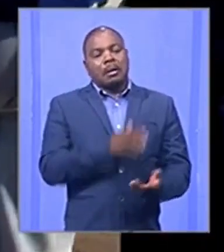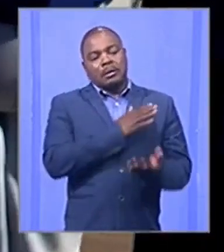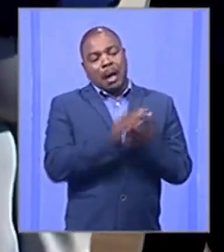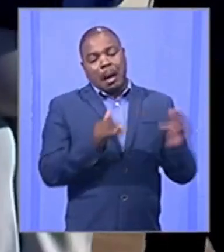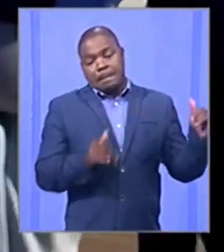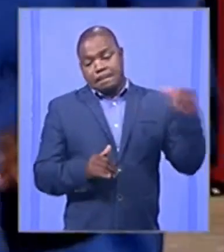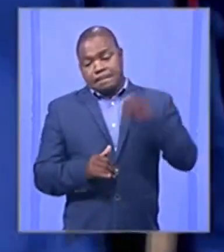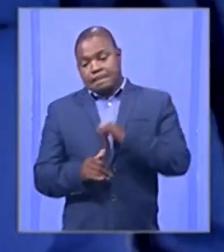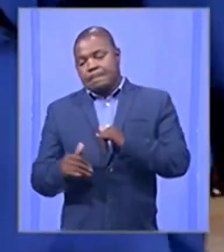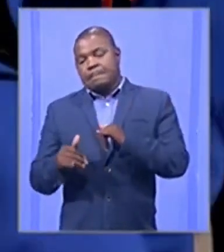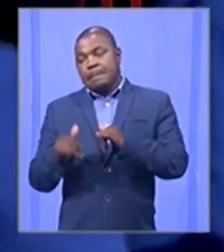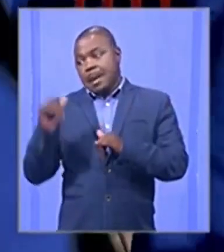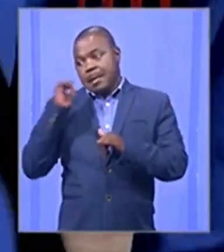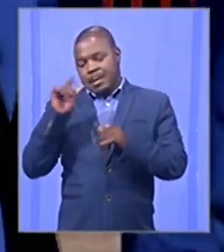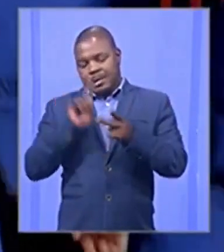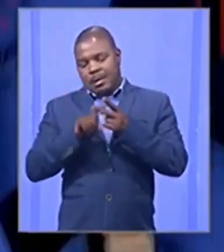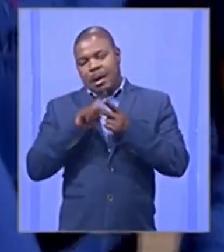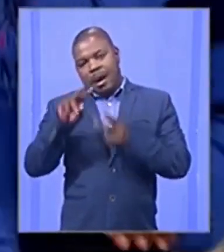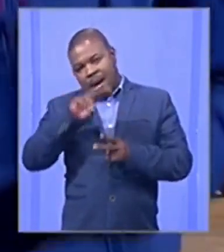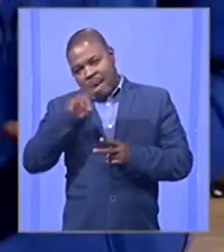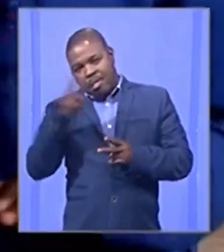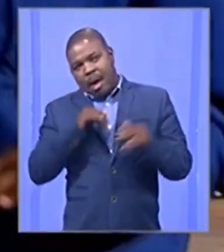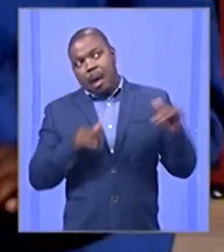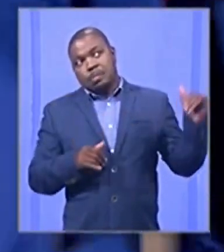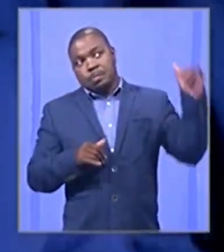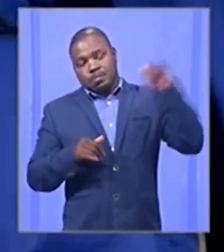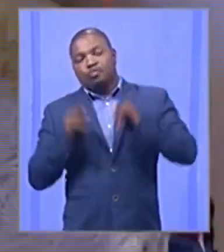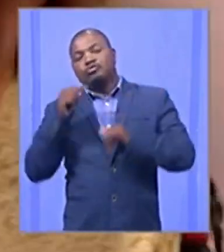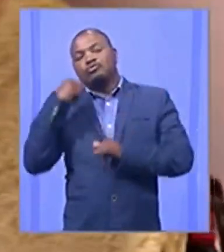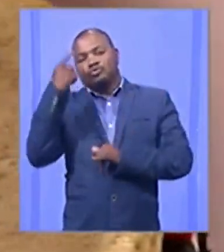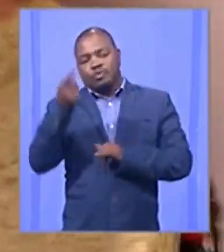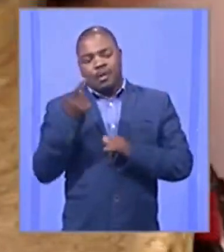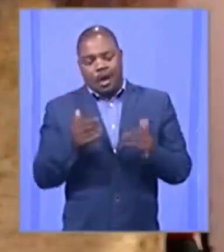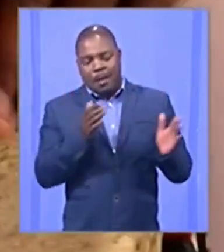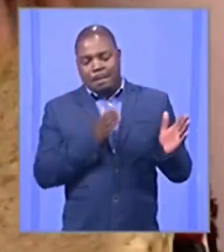ba baakanyetsa go amogelwa ga bao ba tlileng go fitlha ka moso.